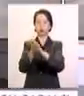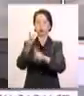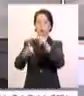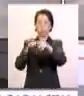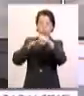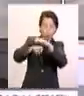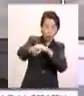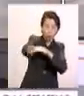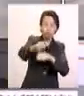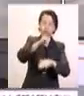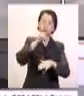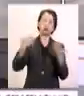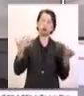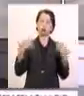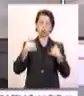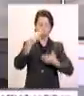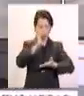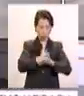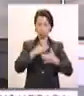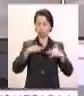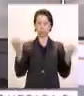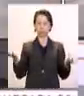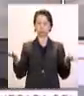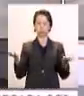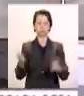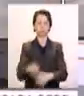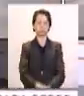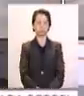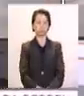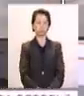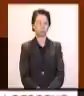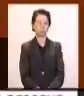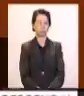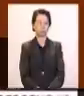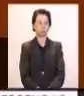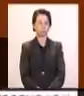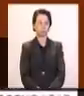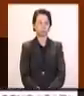penduduk pedalaman tidak menikmati subsidi sepatutnya.